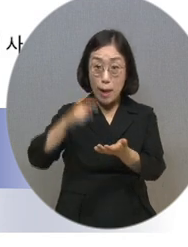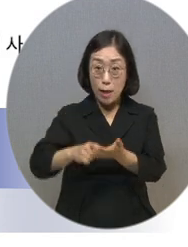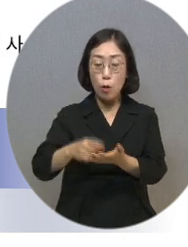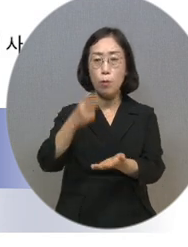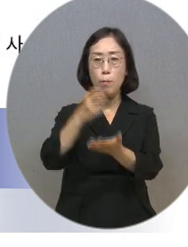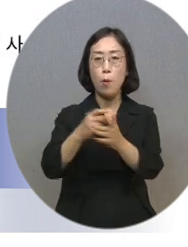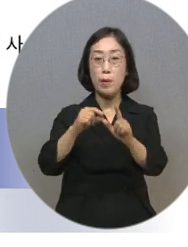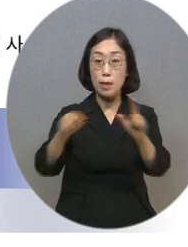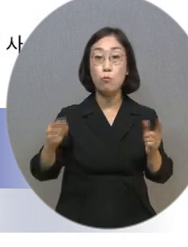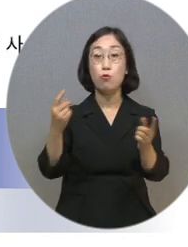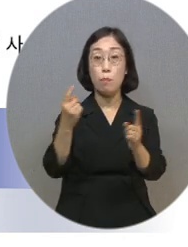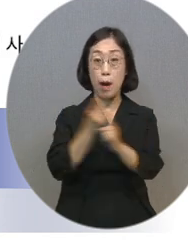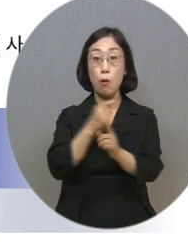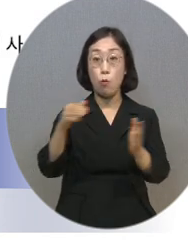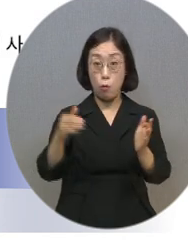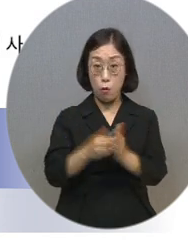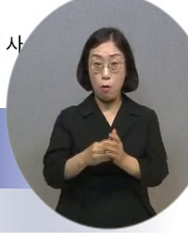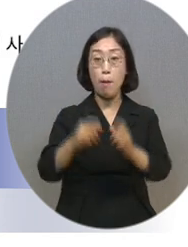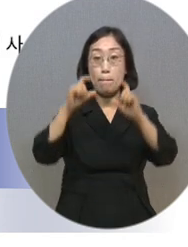개정령안을